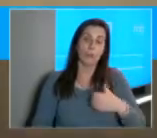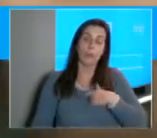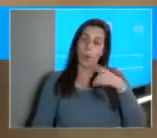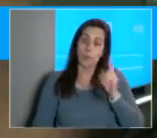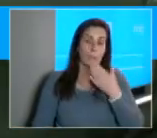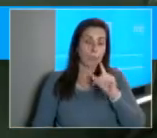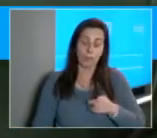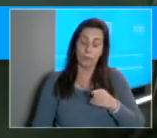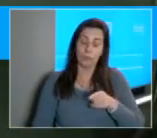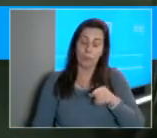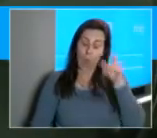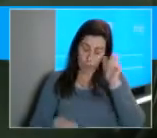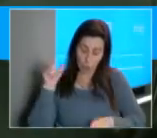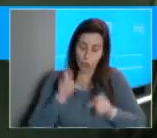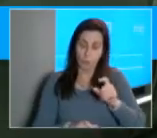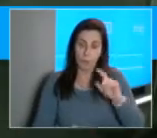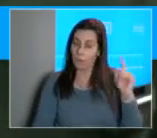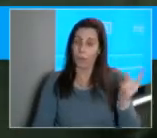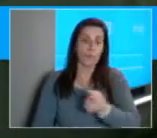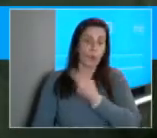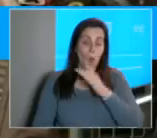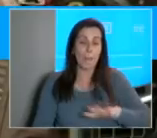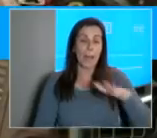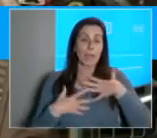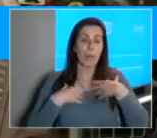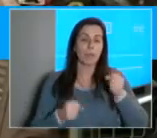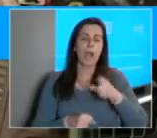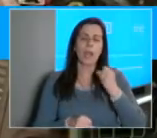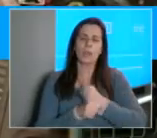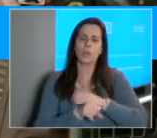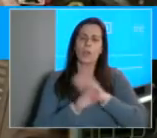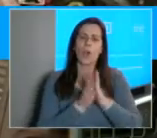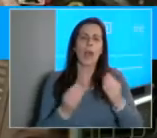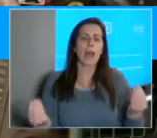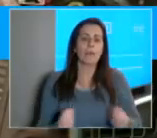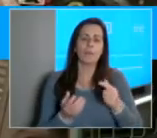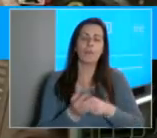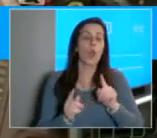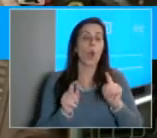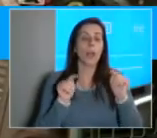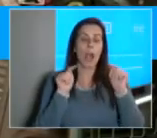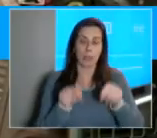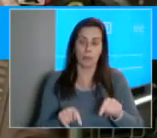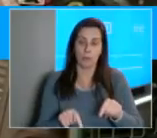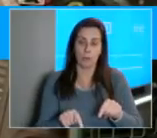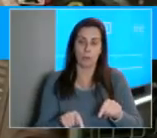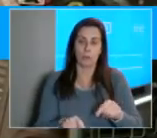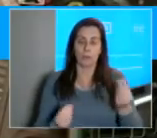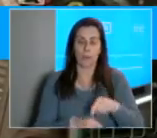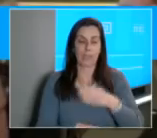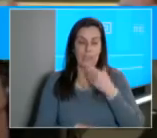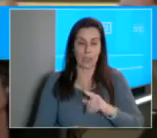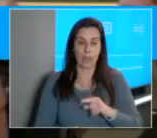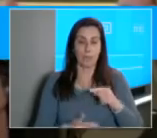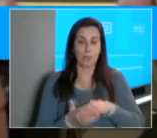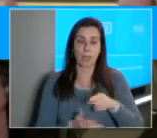צריכים, הציבור והמערכת הרפואה צריכה לנקוט בכל האמצעים כדי שלא יגיע כזה דבר.